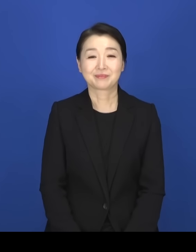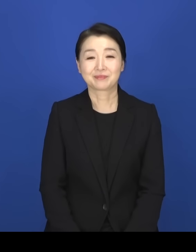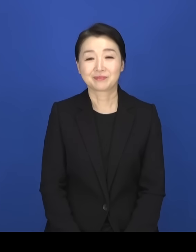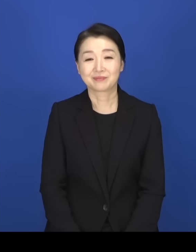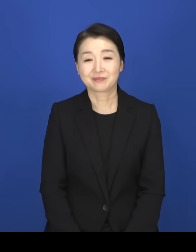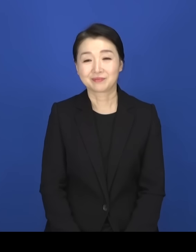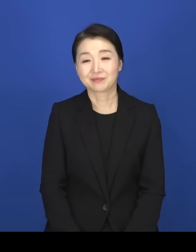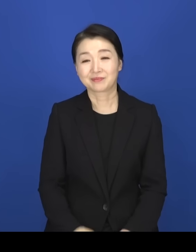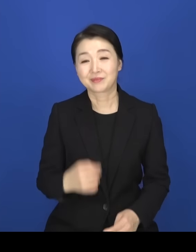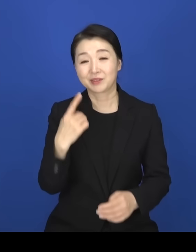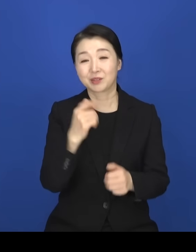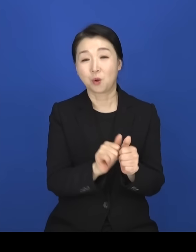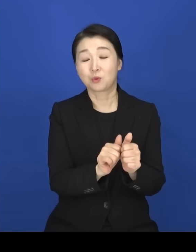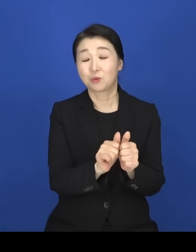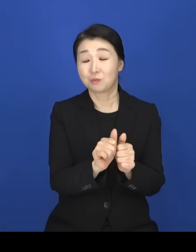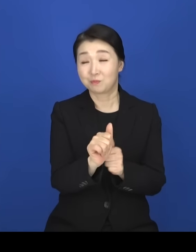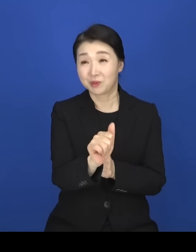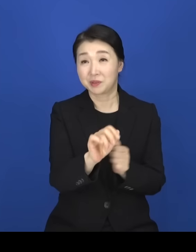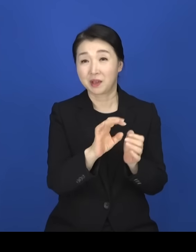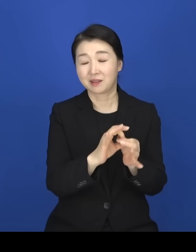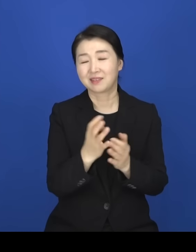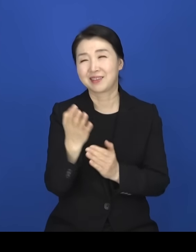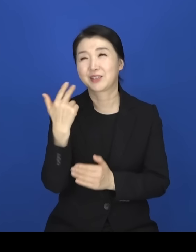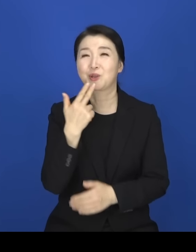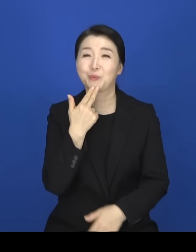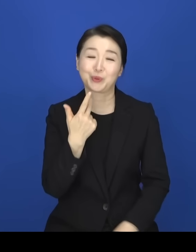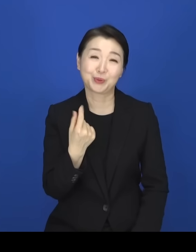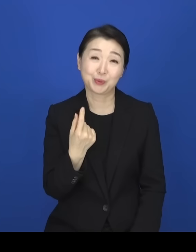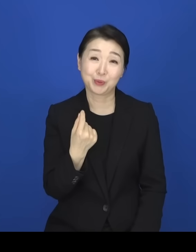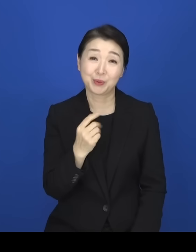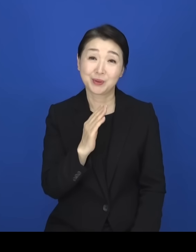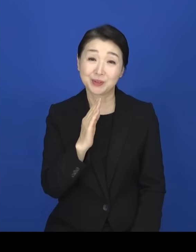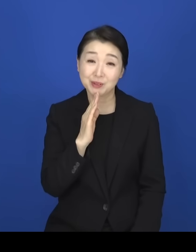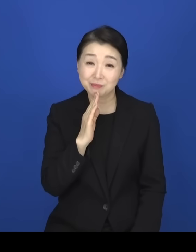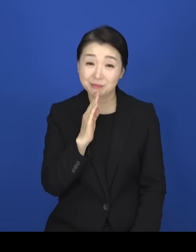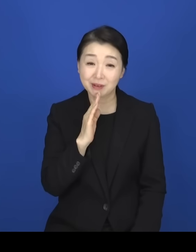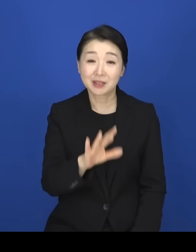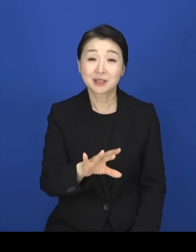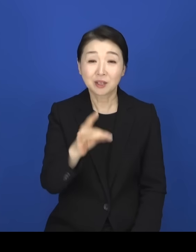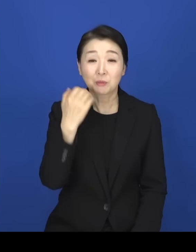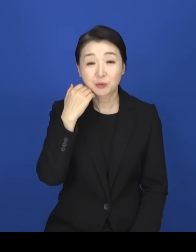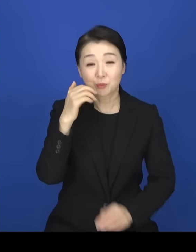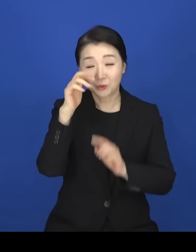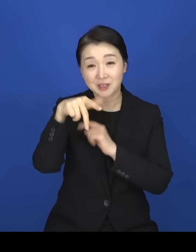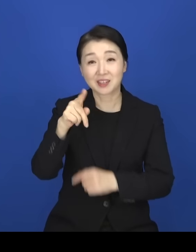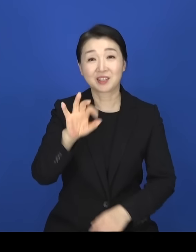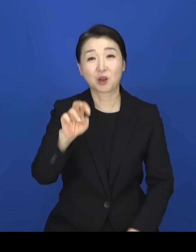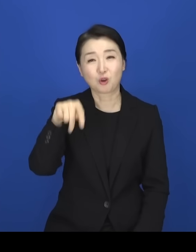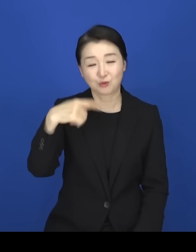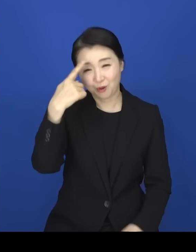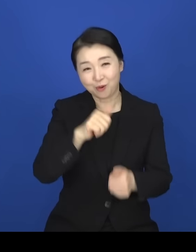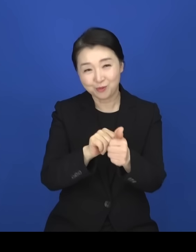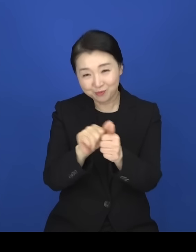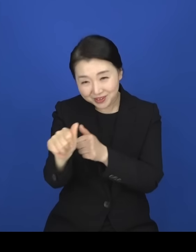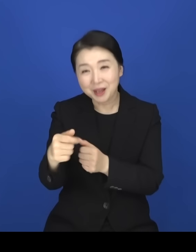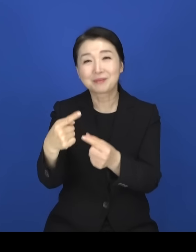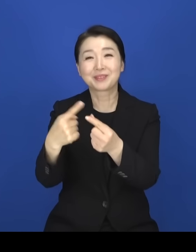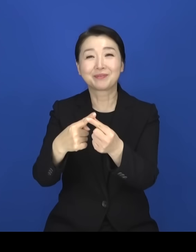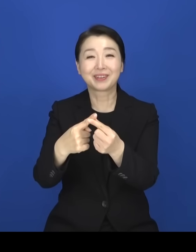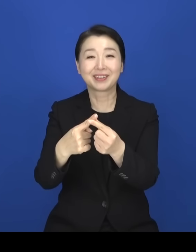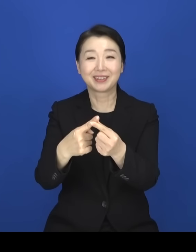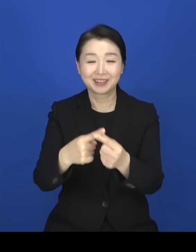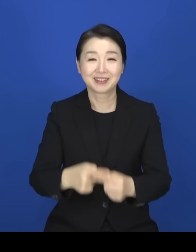그런 류의 개그가 사실은 예전에는 잘 없었어요. 네. 정말로 따지면 맨 처음이 이정수 선배님이에요. 여기 앉아. 그렇지. 아. 미남 개그맨.